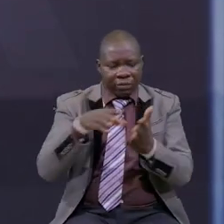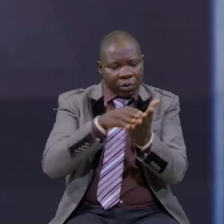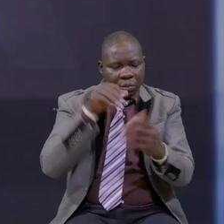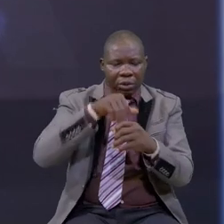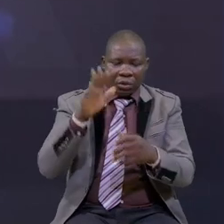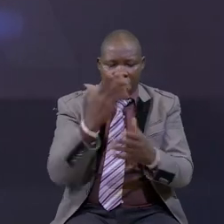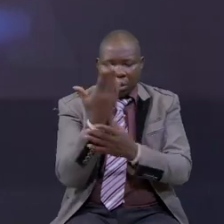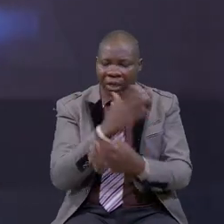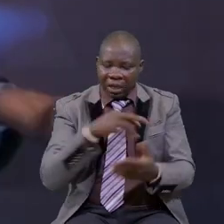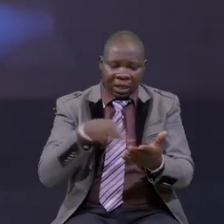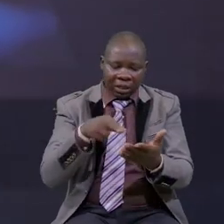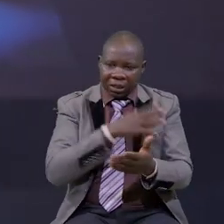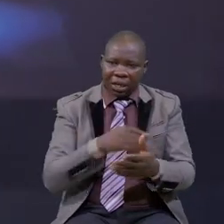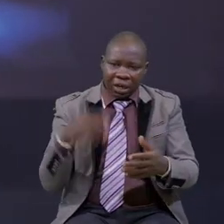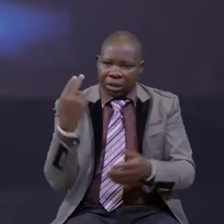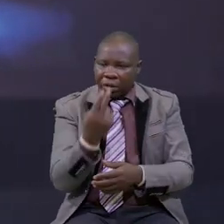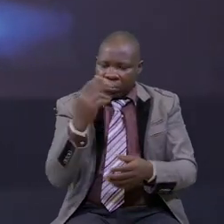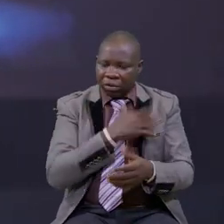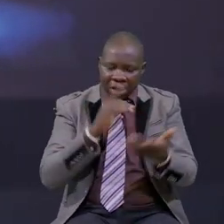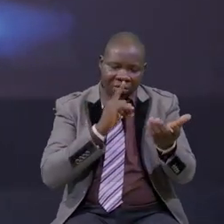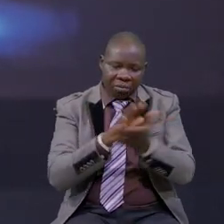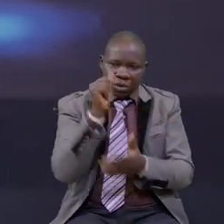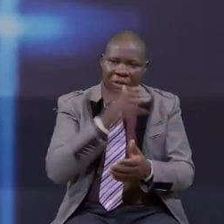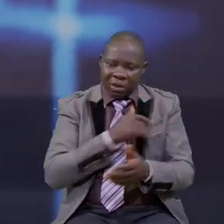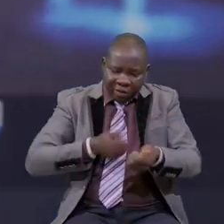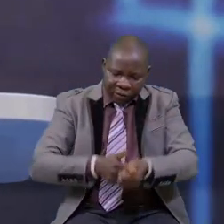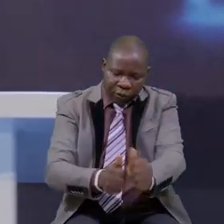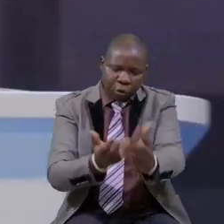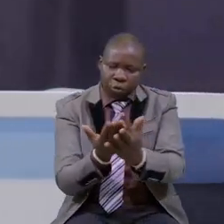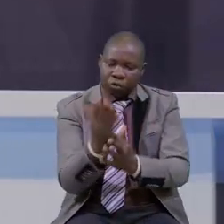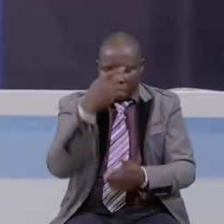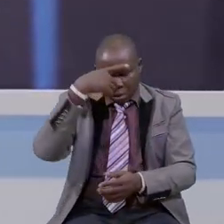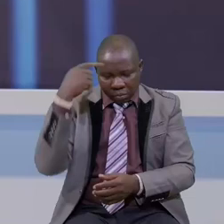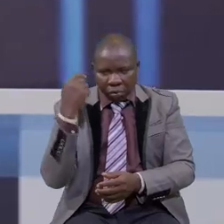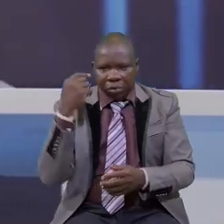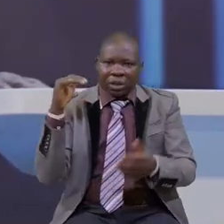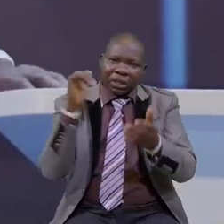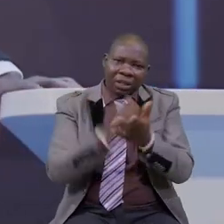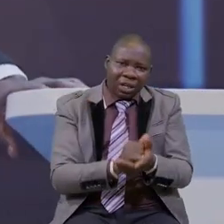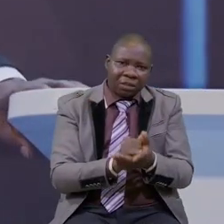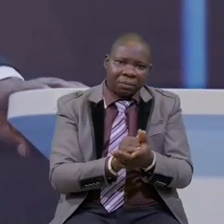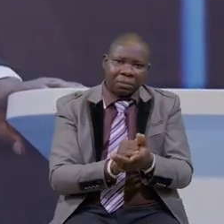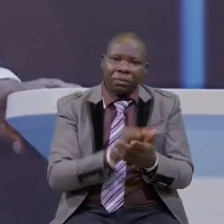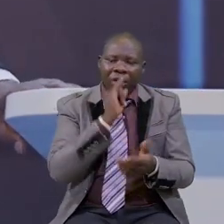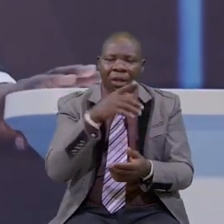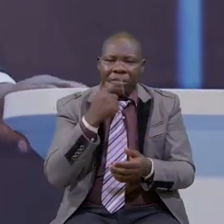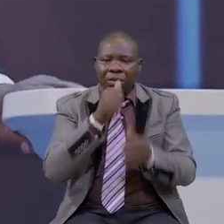main, lisez, appliquez, et croyez, et suivez, parce que